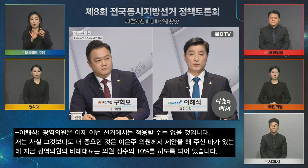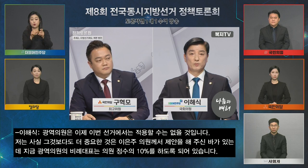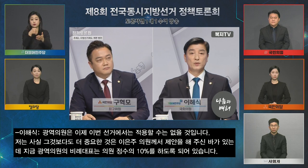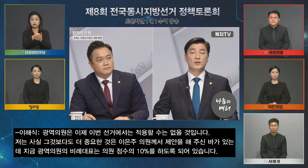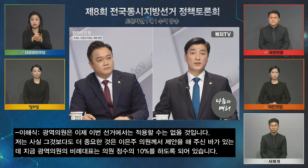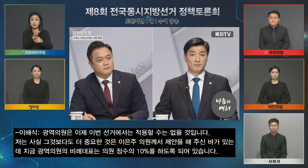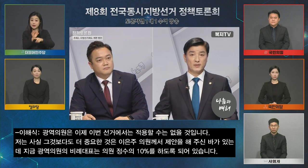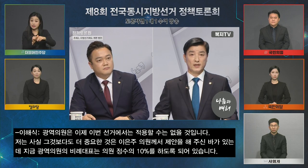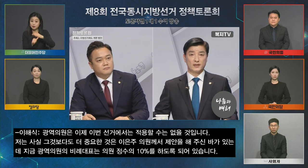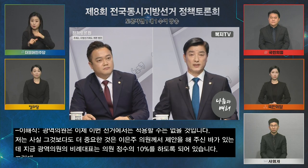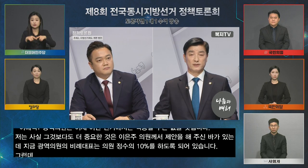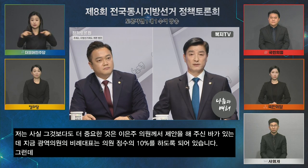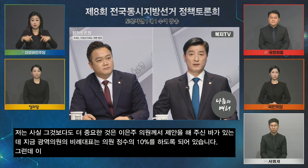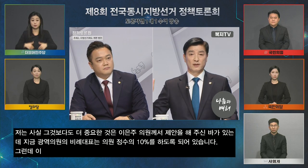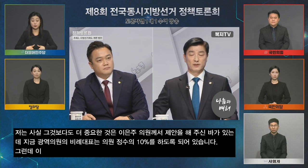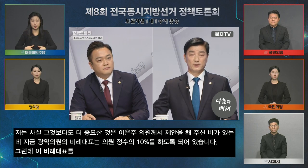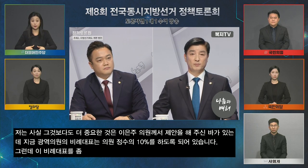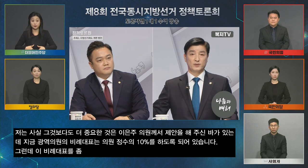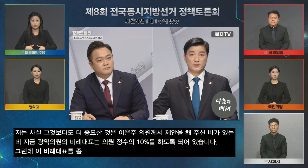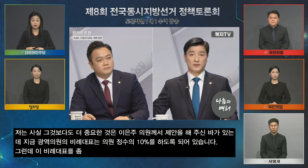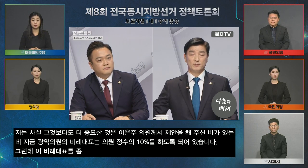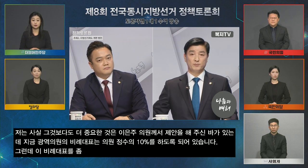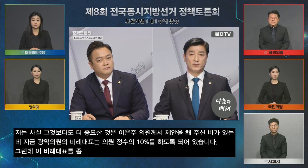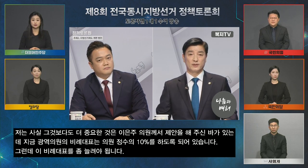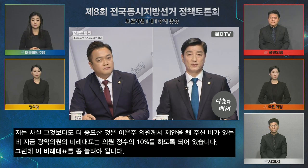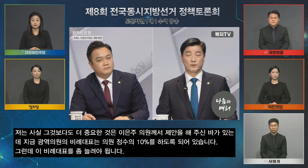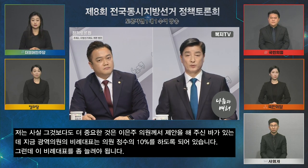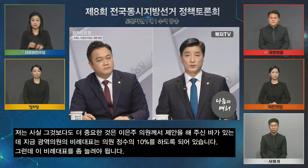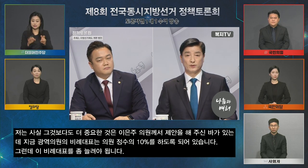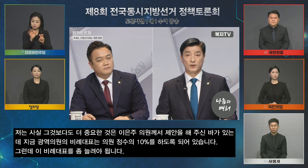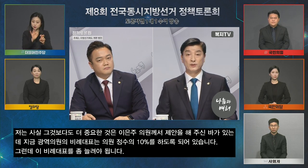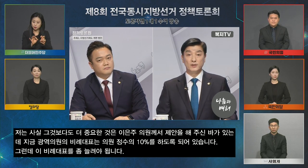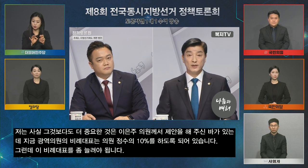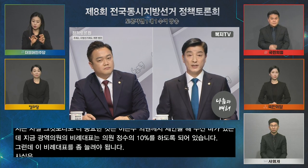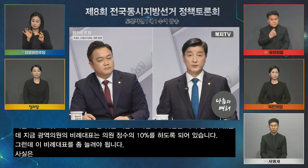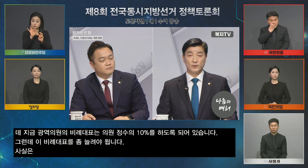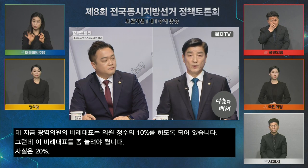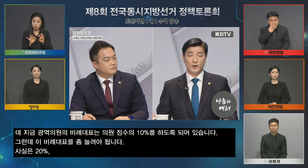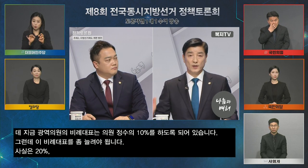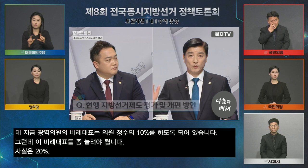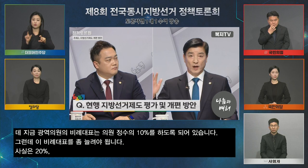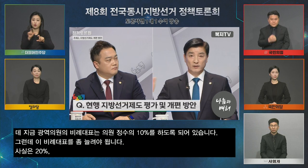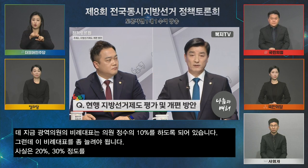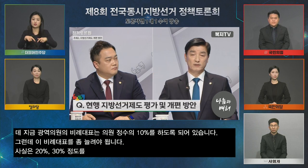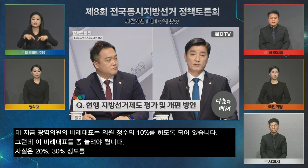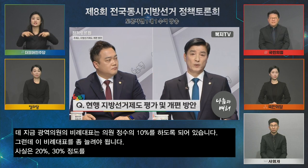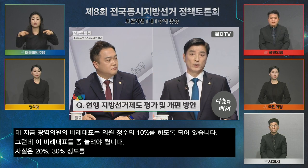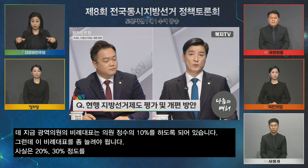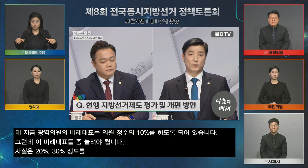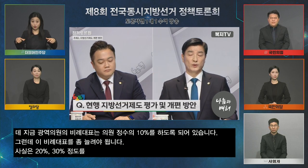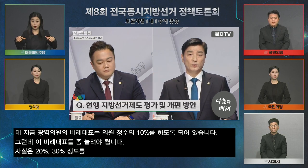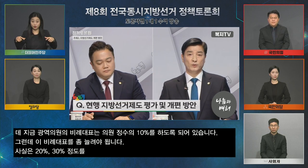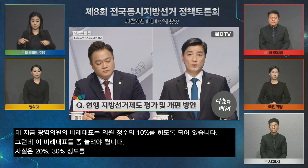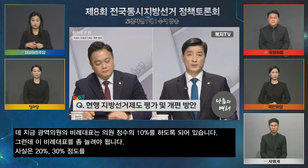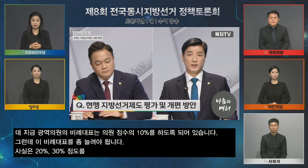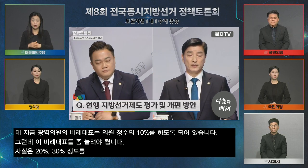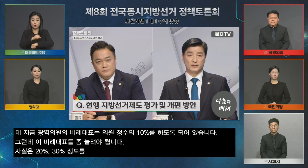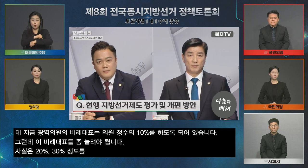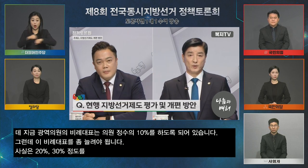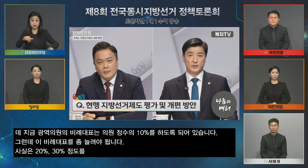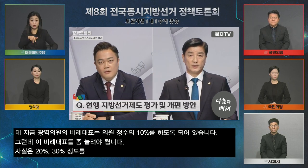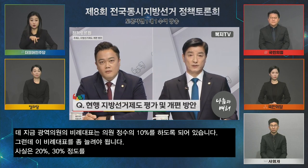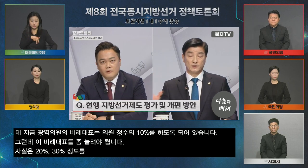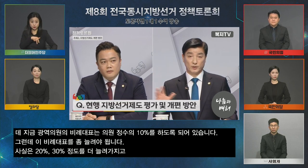이 비례대표를 좀 늘려야 됩니다. 사실은 20%, 30% 정도를 더 늘려가지고 광역 의회도 연동형